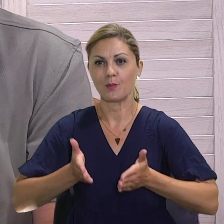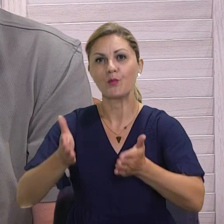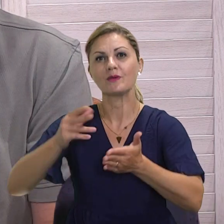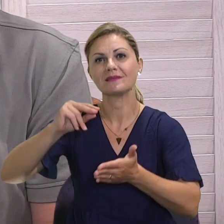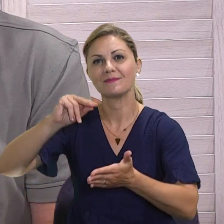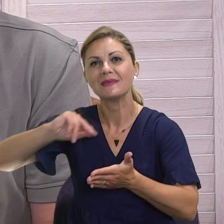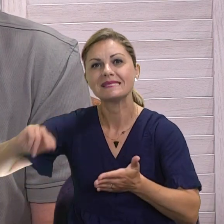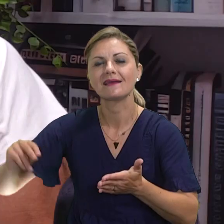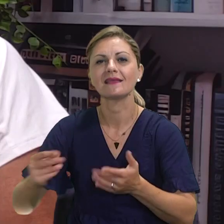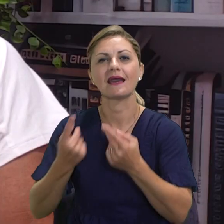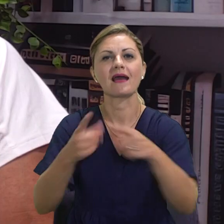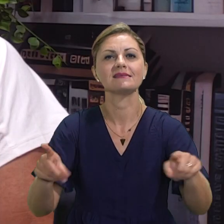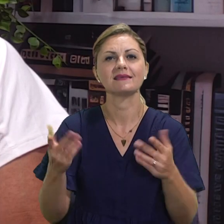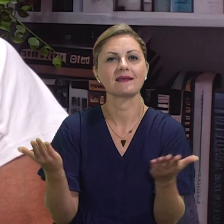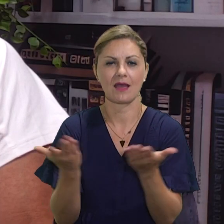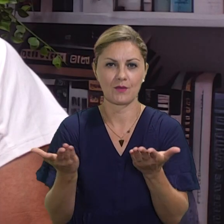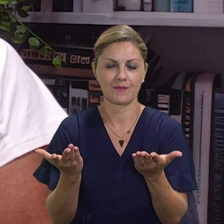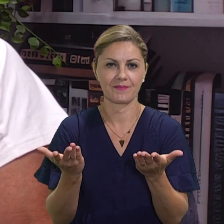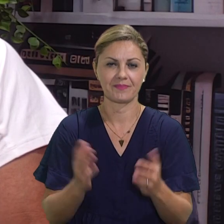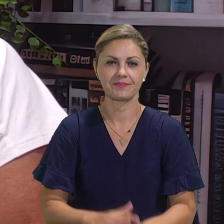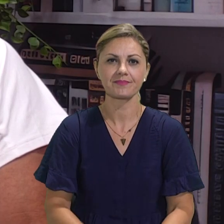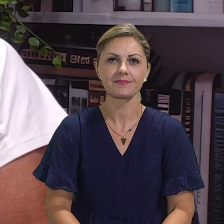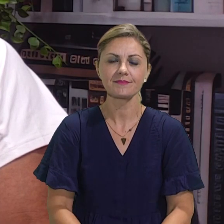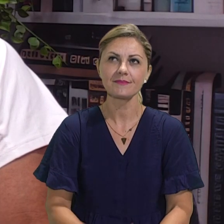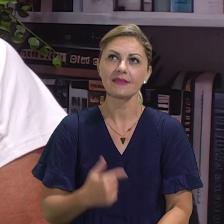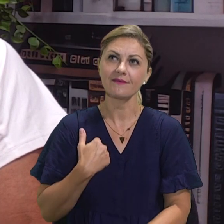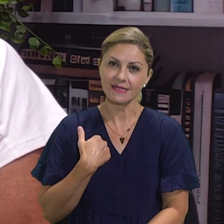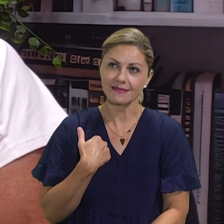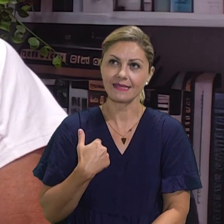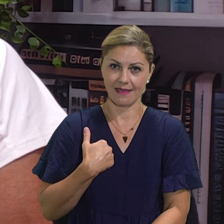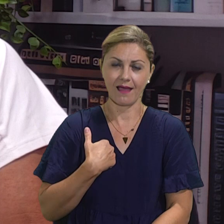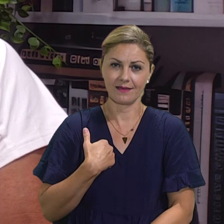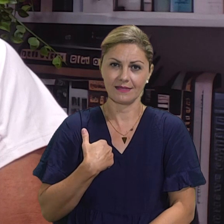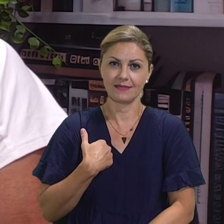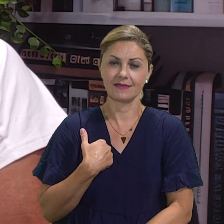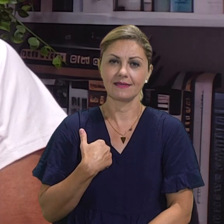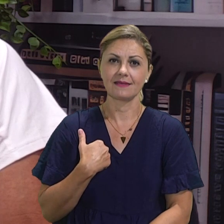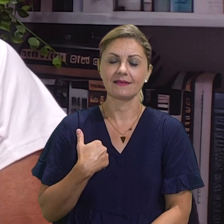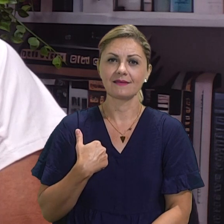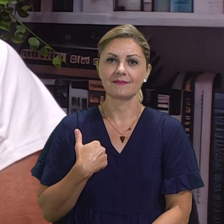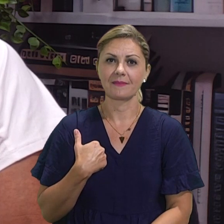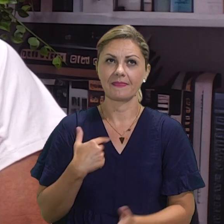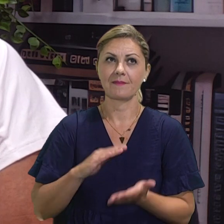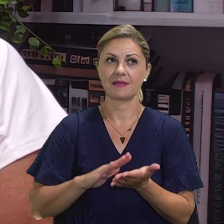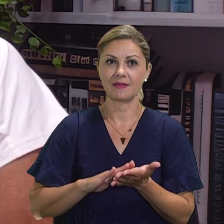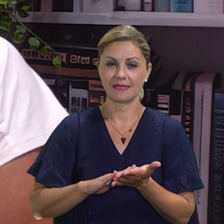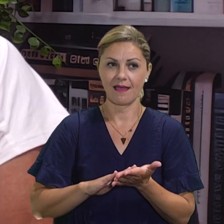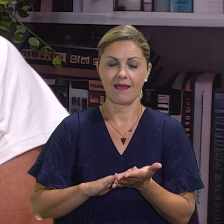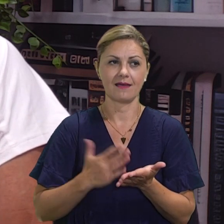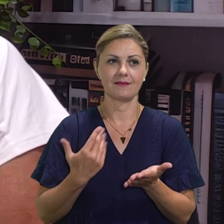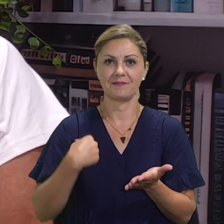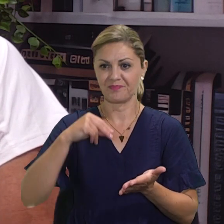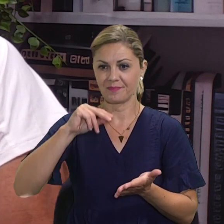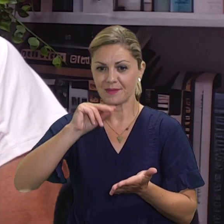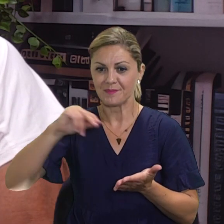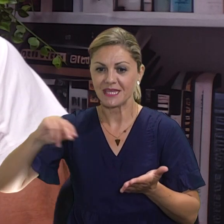razlike? Ma pazite, vraćamo se na ono od prije, to je da bi ti nešto pisao na nekom,